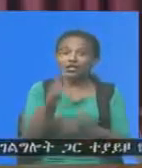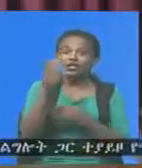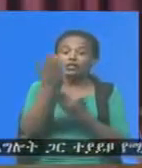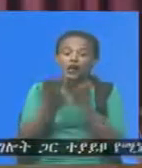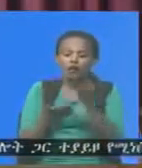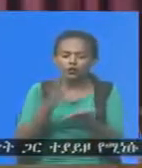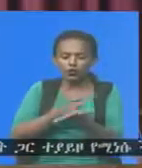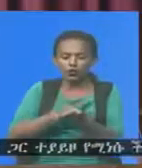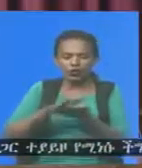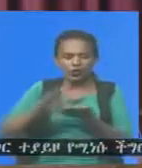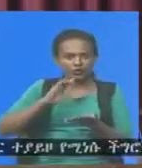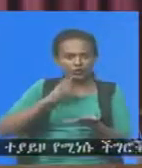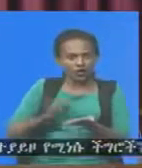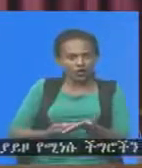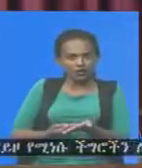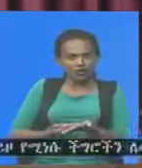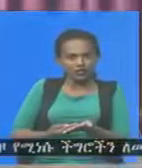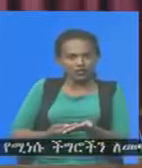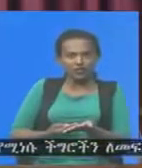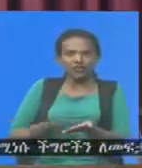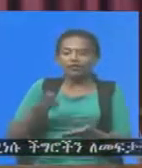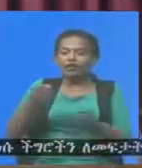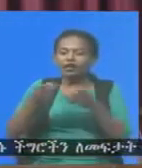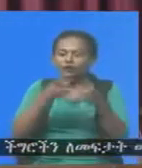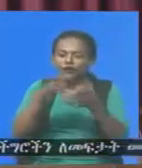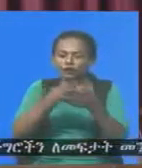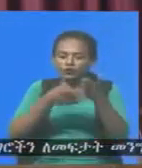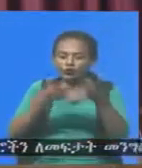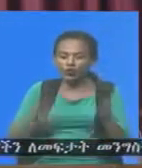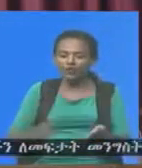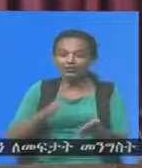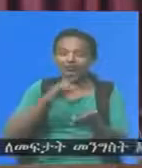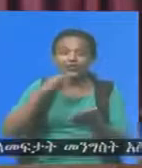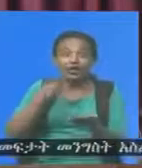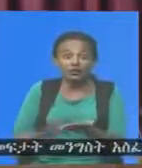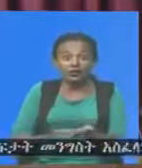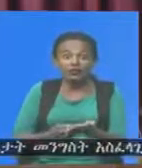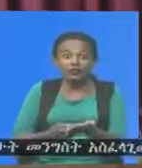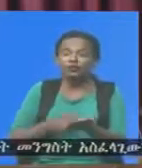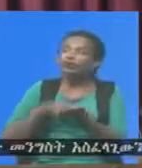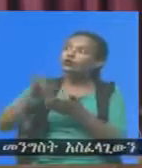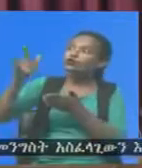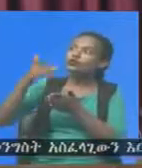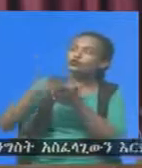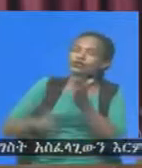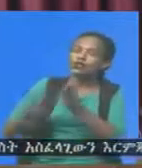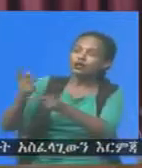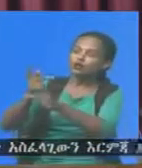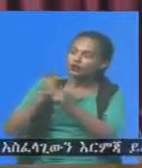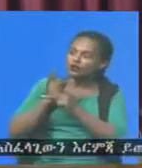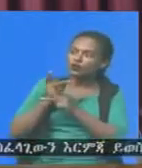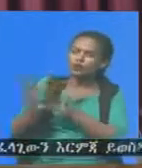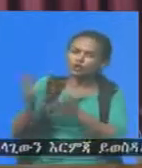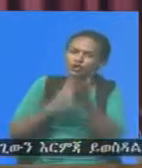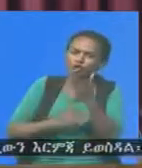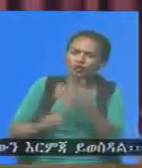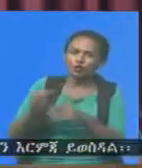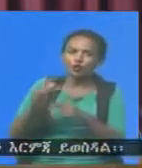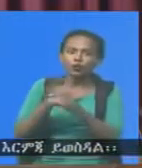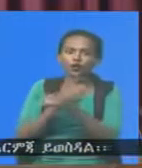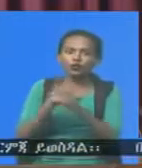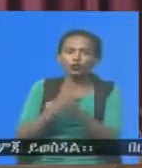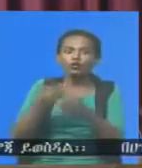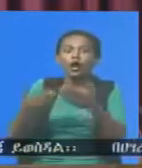ጥራት ይረጋጋታል፣ የአስተዳደር ውጤታማነት ይረጋጋታል። የውጭ ምንዛሬ ተበድረው መክፈል የሚቸገሩ ኩባንያዎች